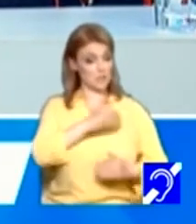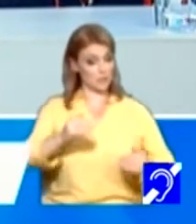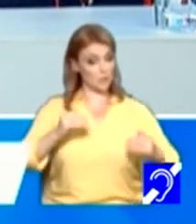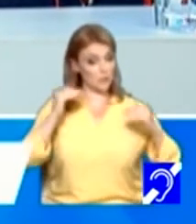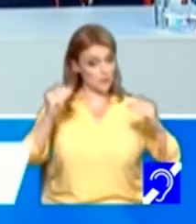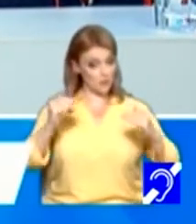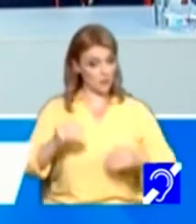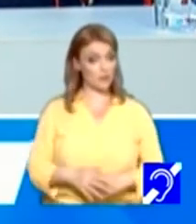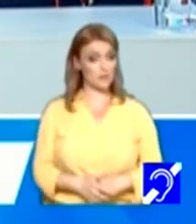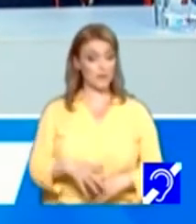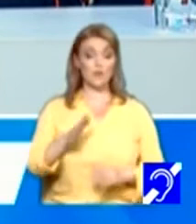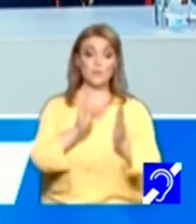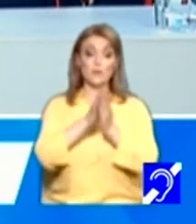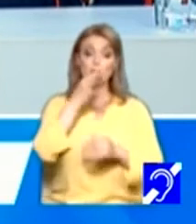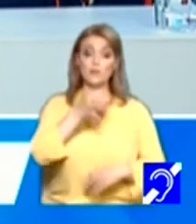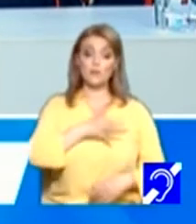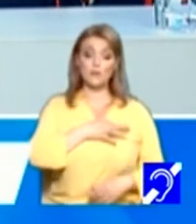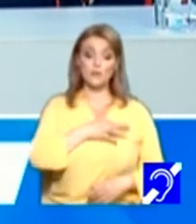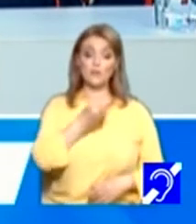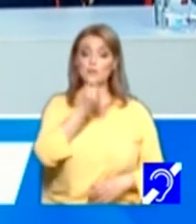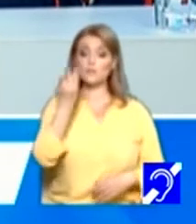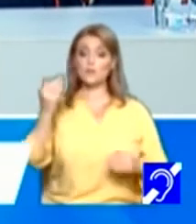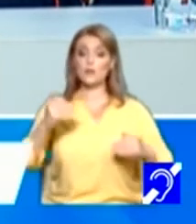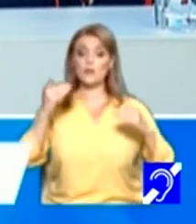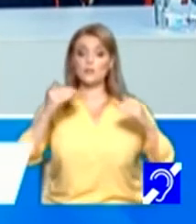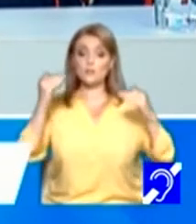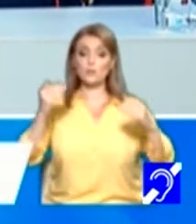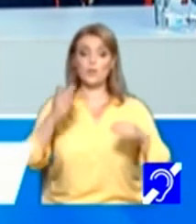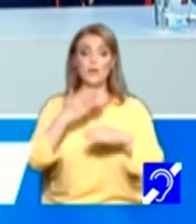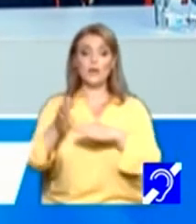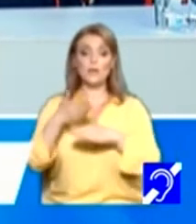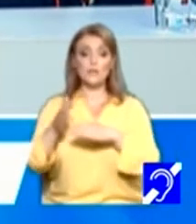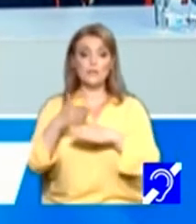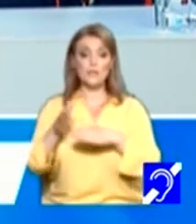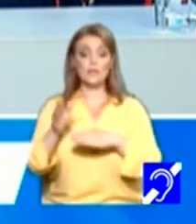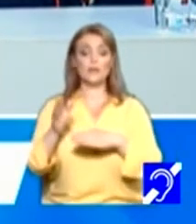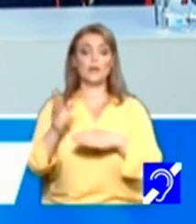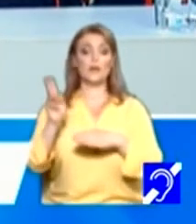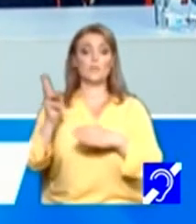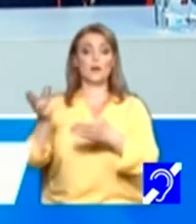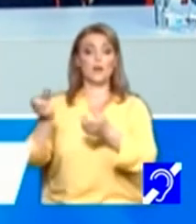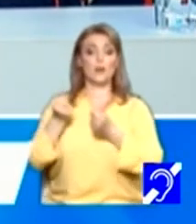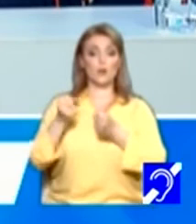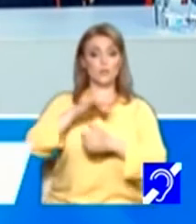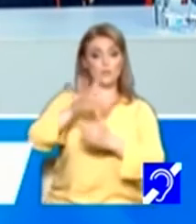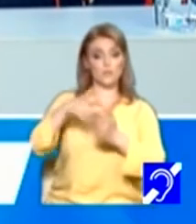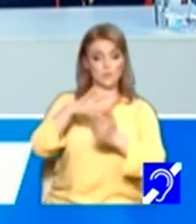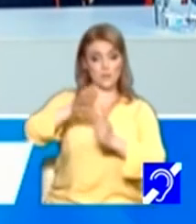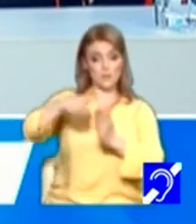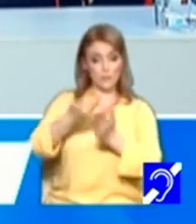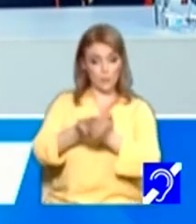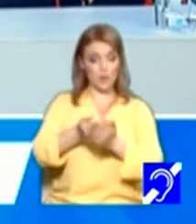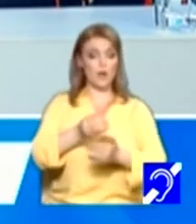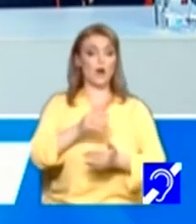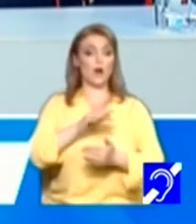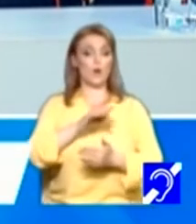da? Spuneți-mi, vă rog frumos, dar cu cât au crescut creditele care le-au luat cu Orheiul în perioada respectivă și până în ce an și ce ați pus în gaj